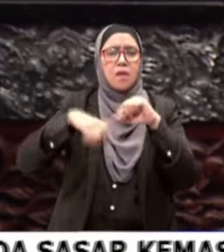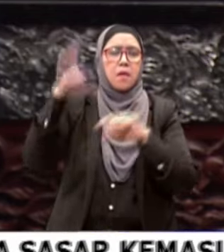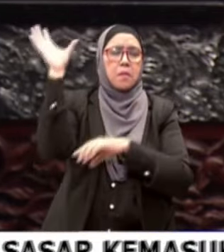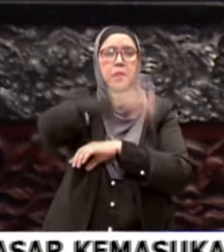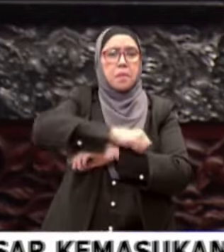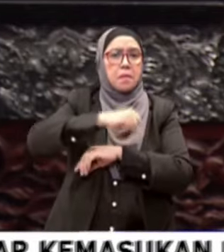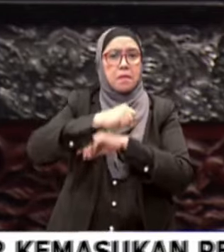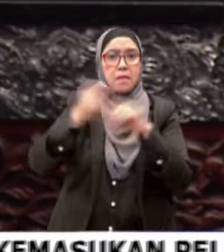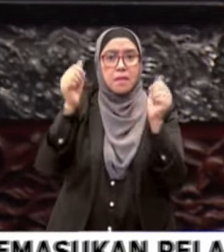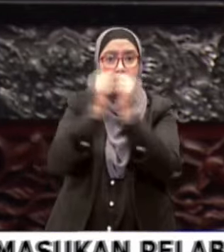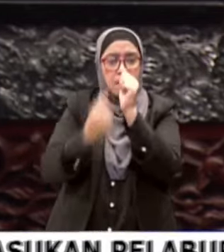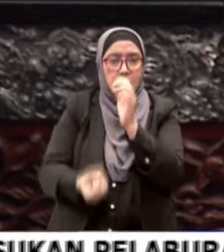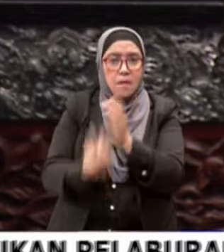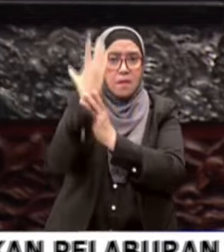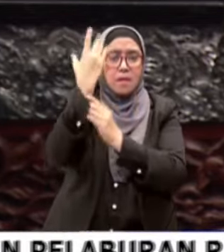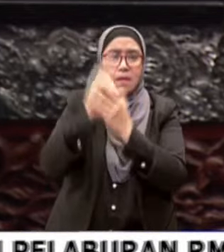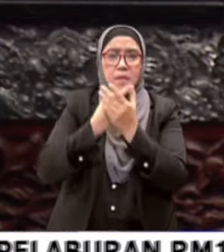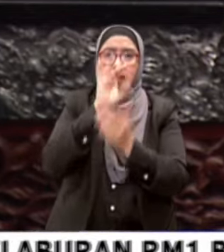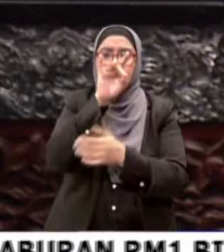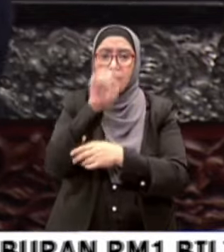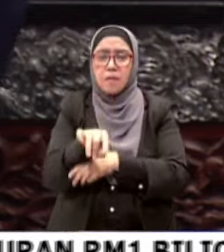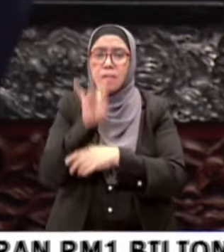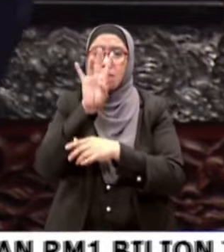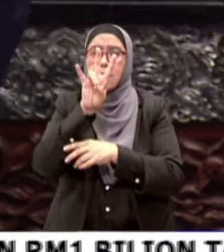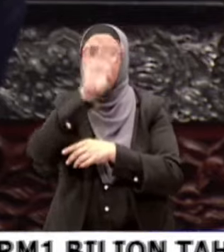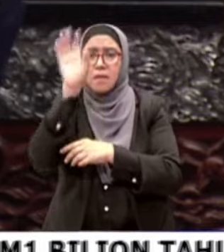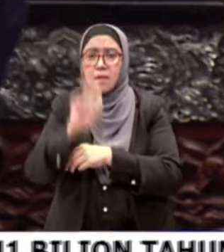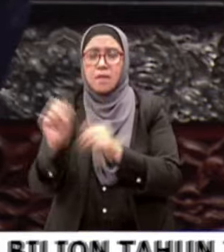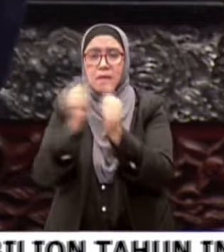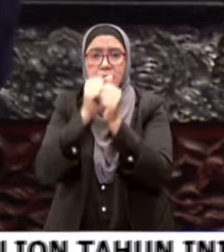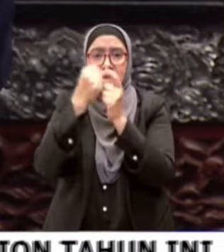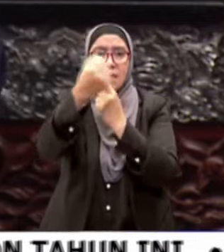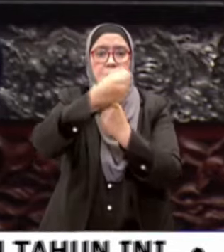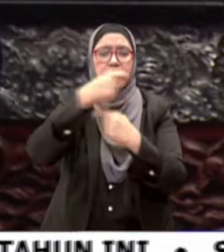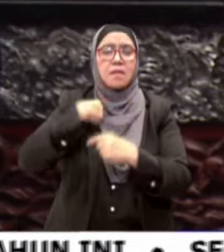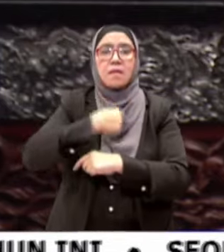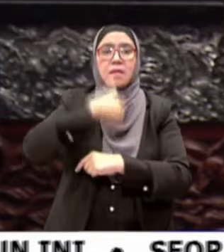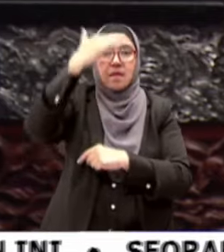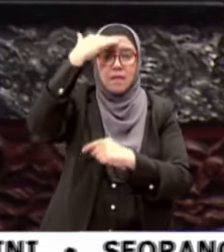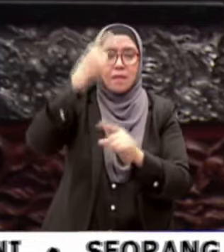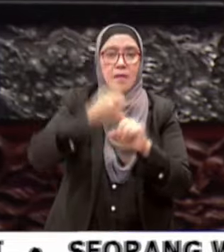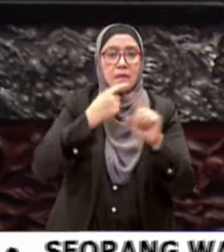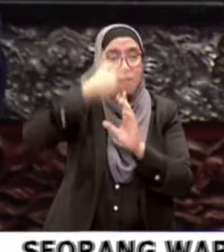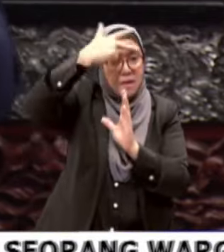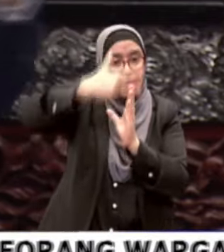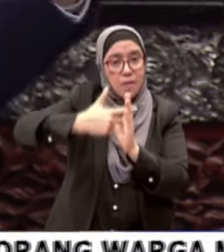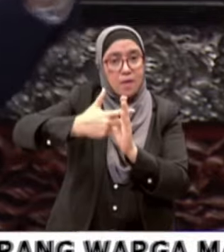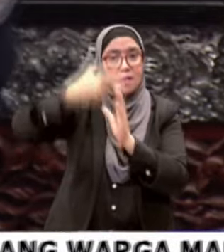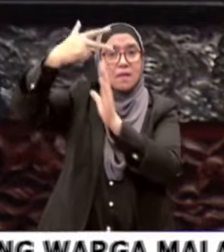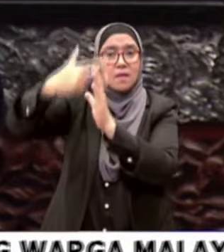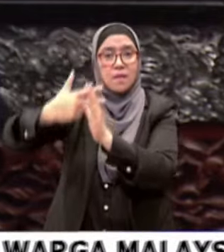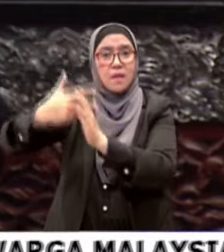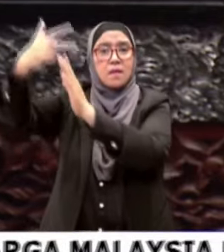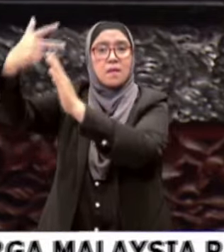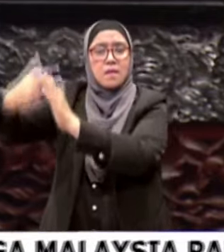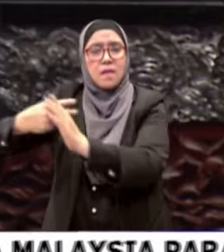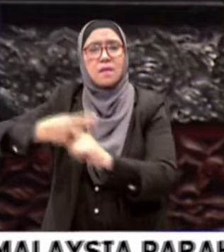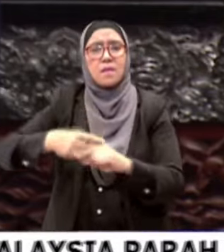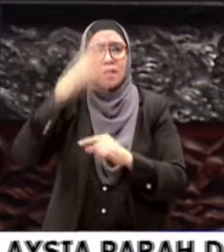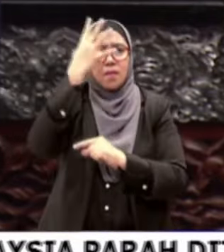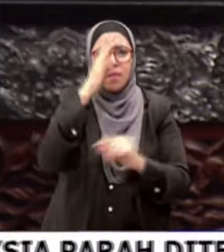8 populehan 700 dalam keadaan kita tahu bahwa dari satu suku ke satu suku untuk empat suku yang lepas